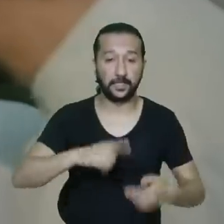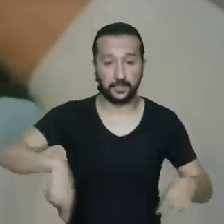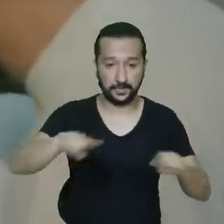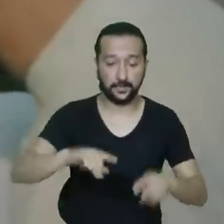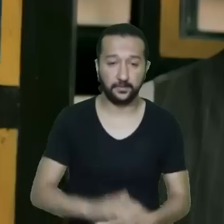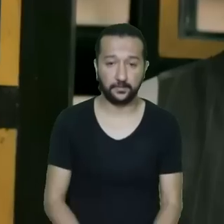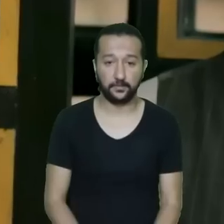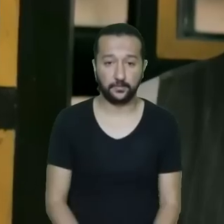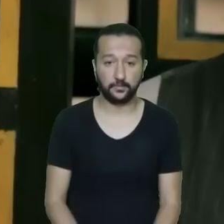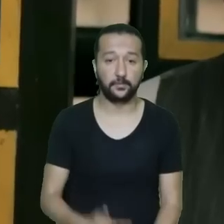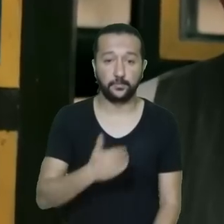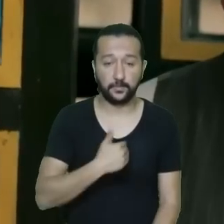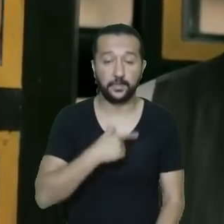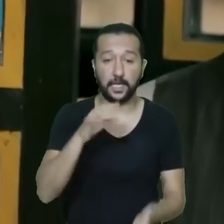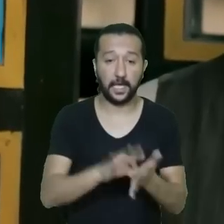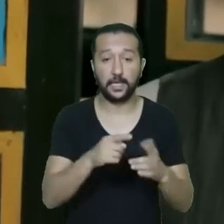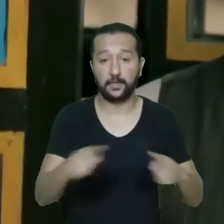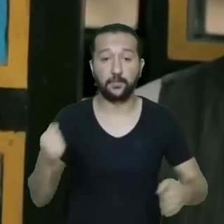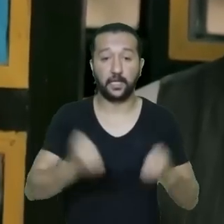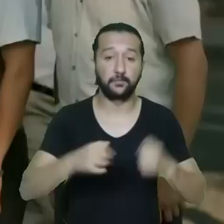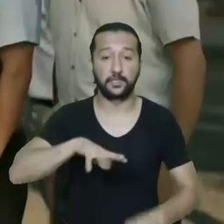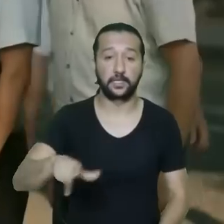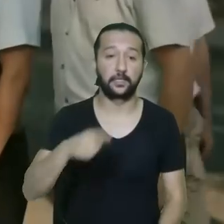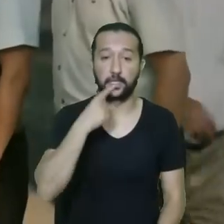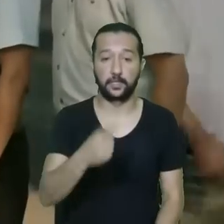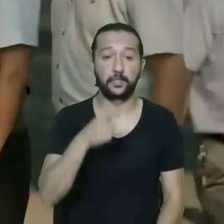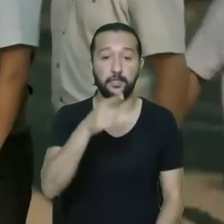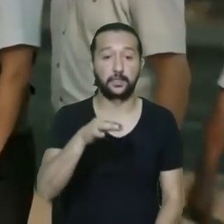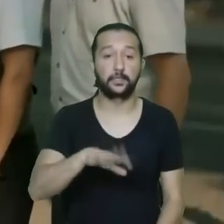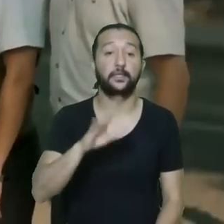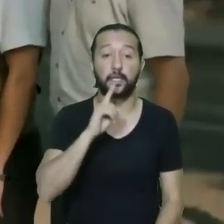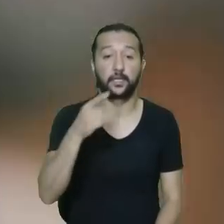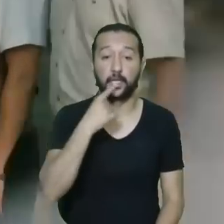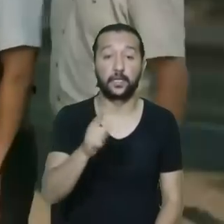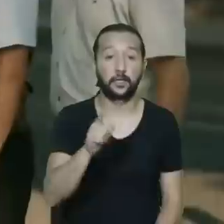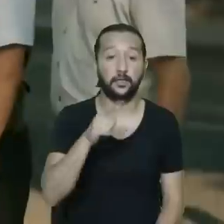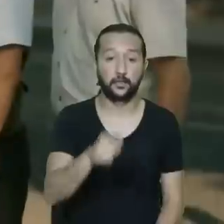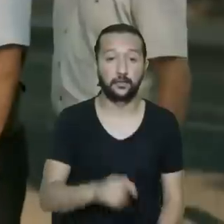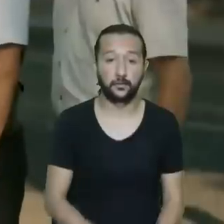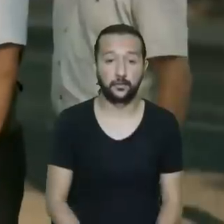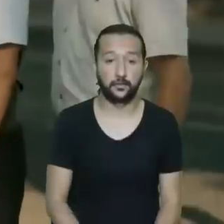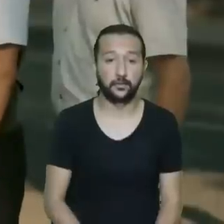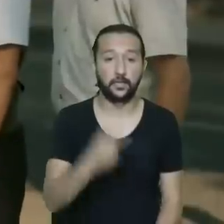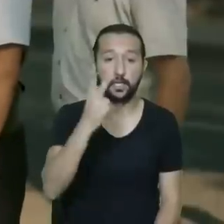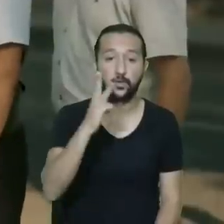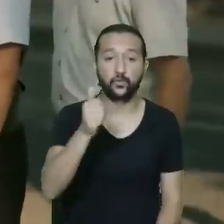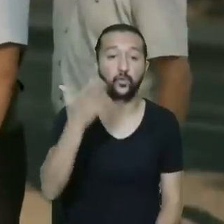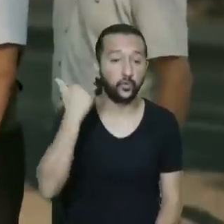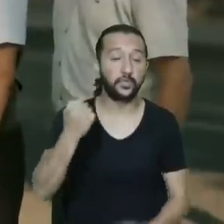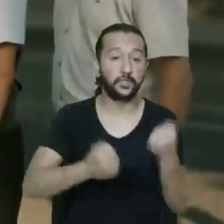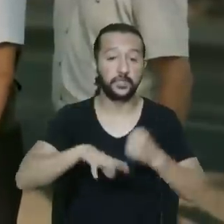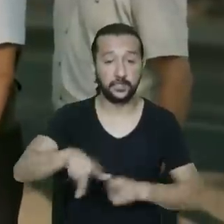arkadaşla an itibariyle arabamız çalındı. Heh. Şimdi değil ha, yani 2-3 gün